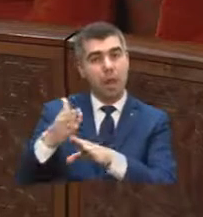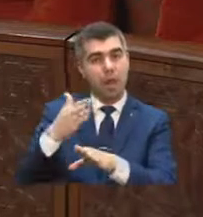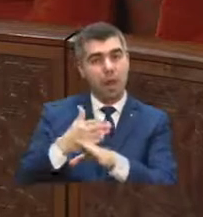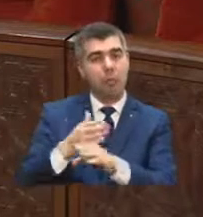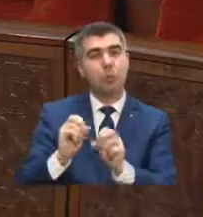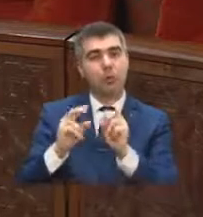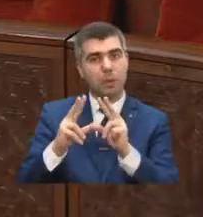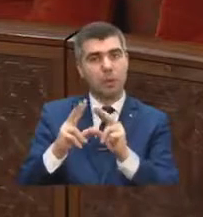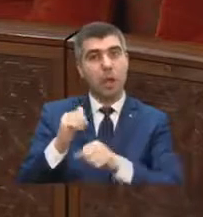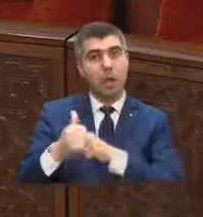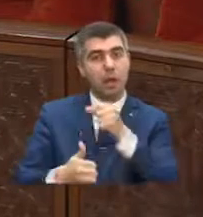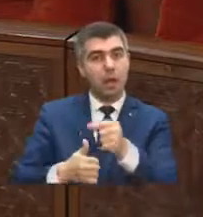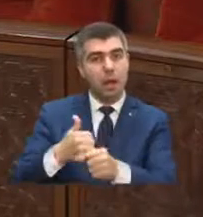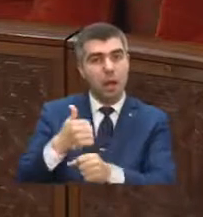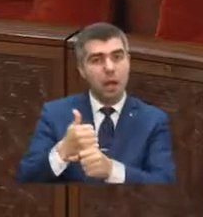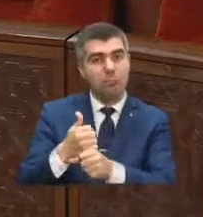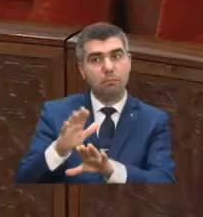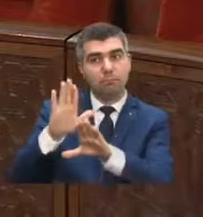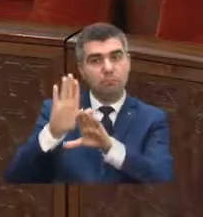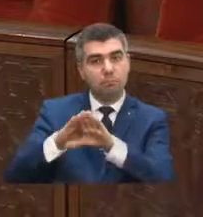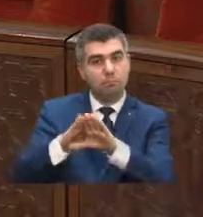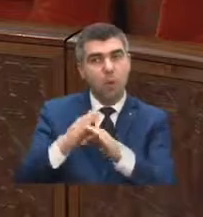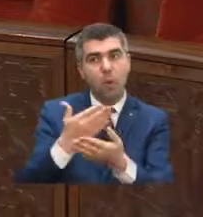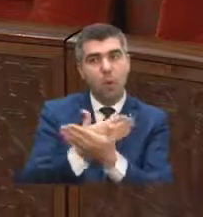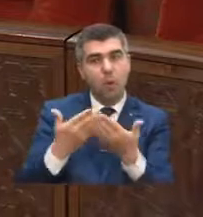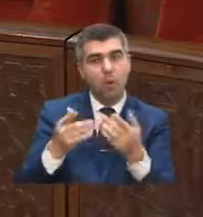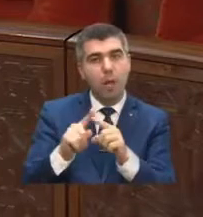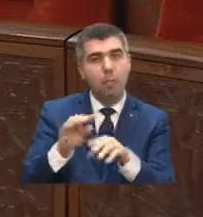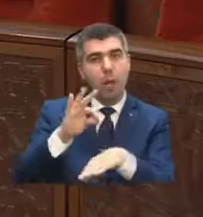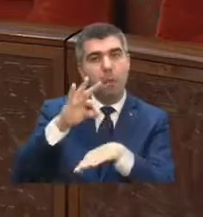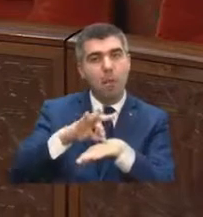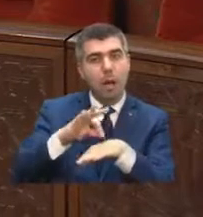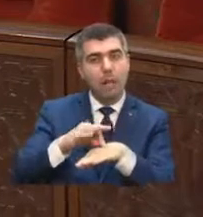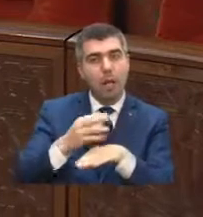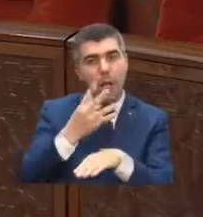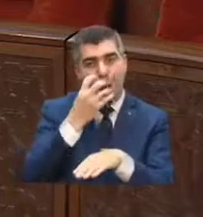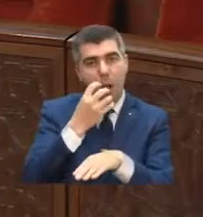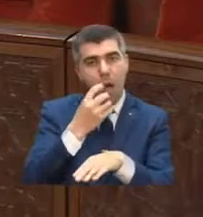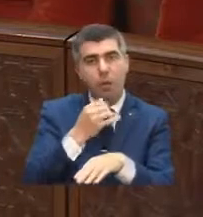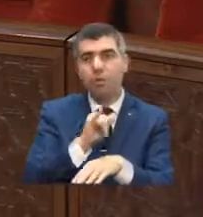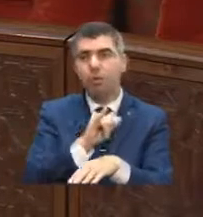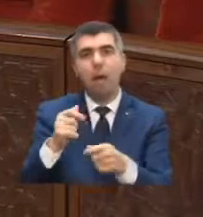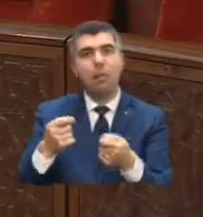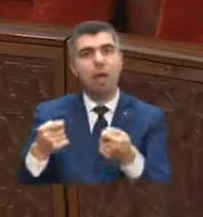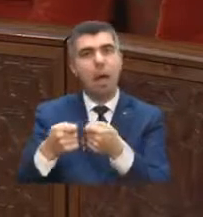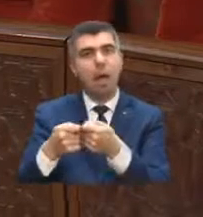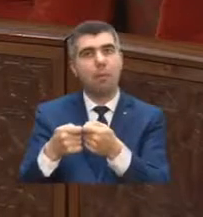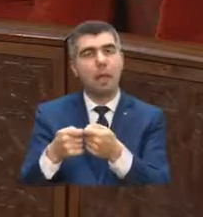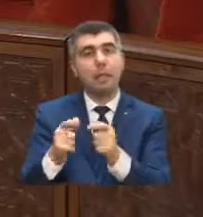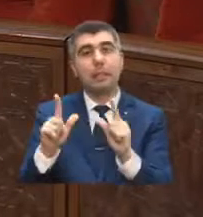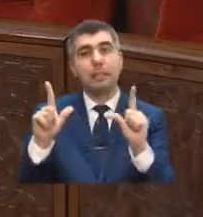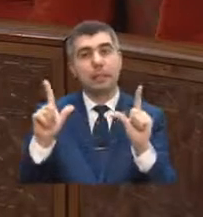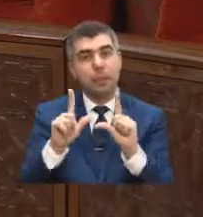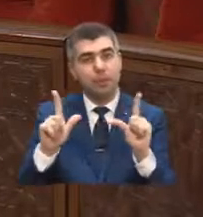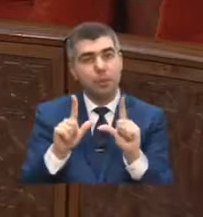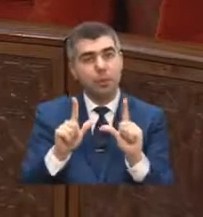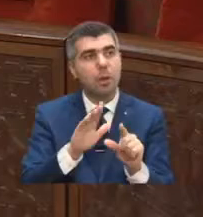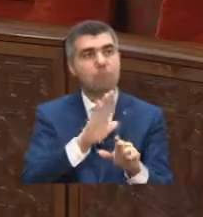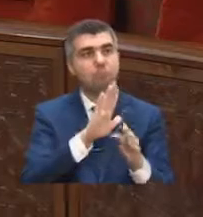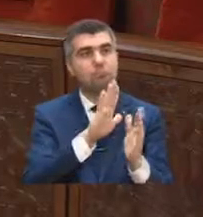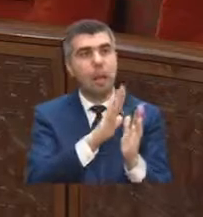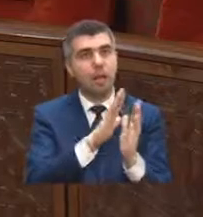السنة تحسيس اللي درنا الانفلونزا ما درناش السنوات الماضية، وكان في التلفازة ومازال مستمر في